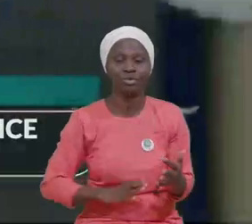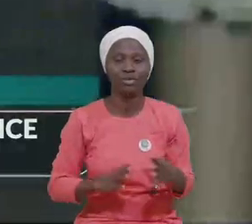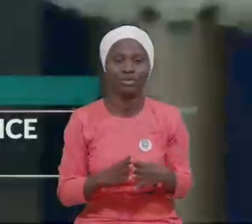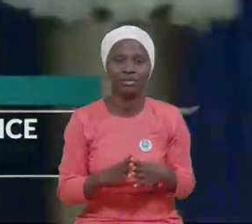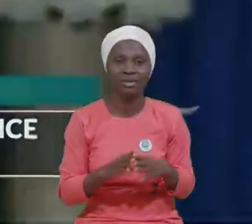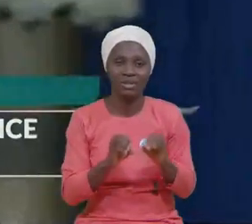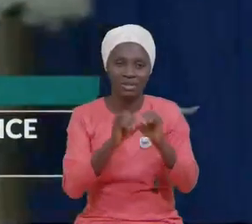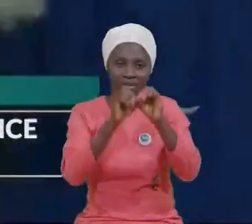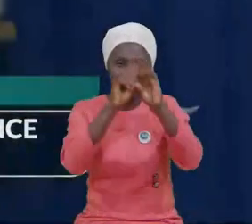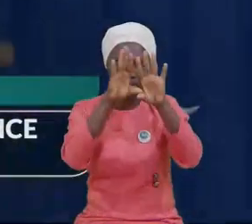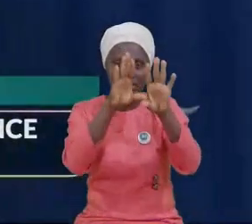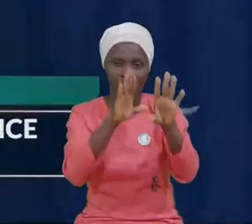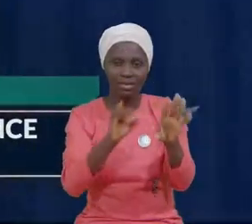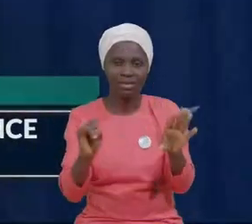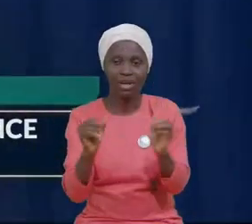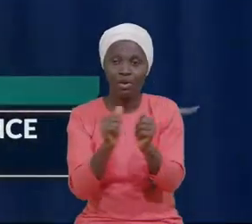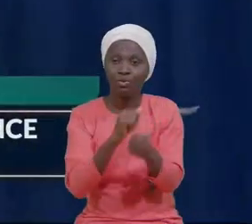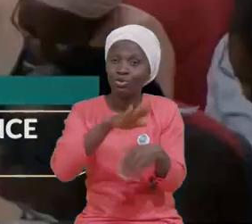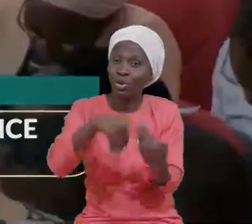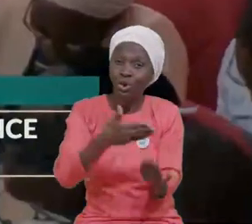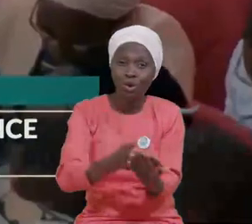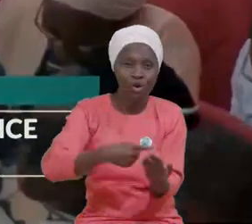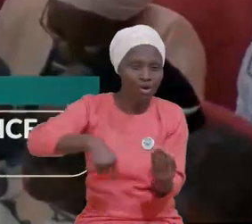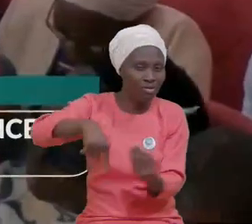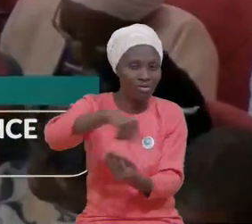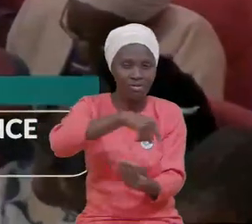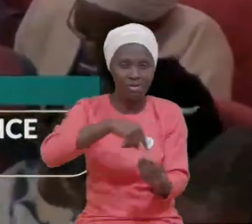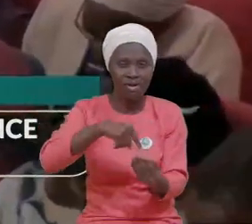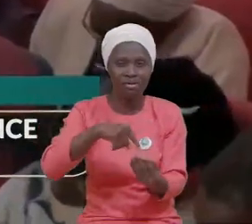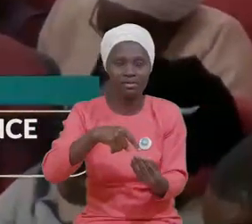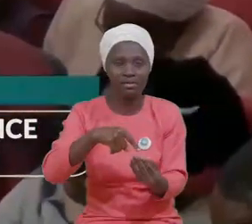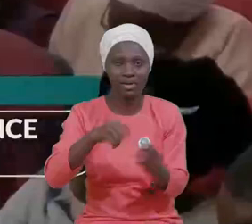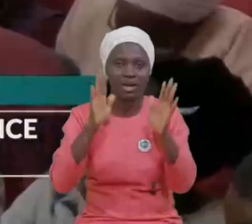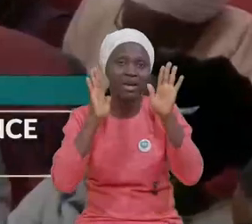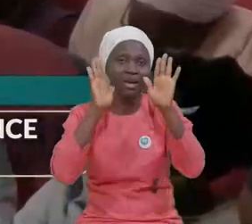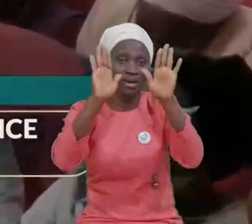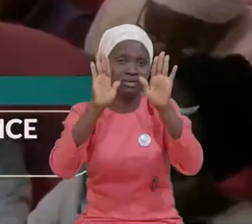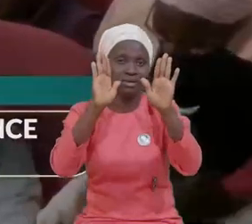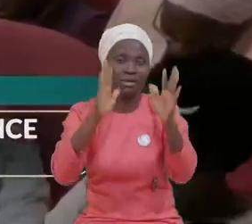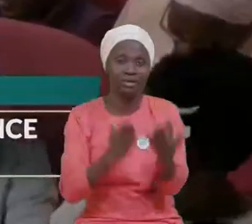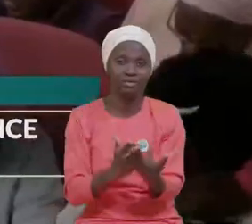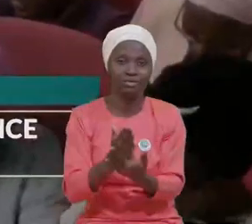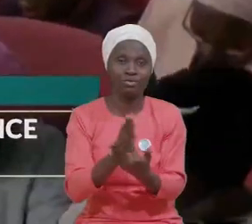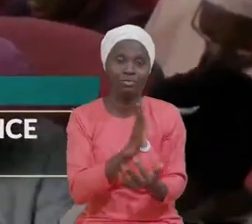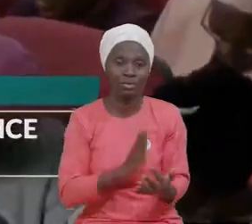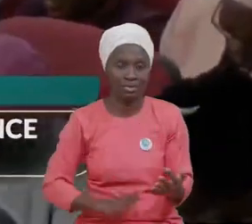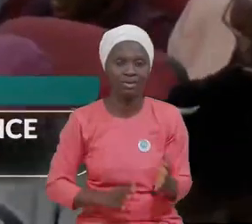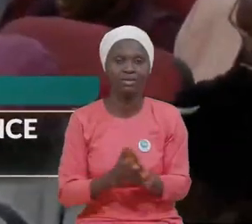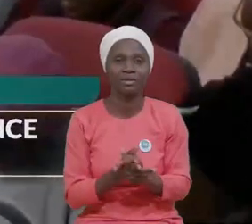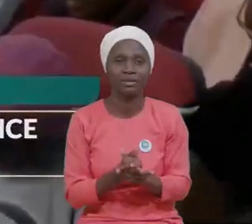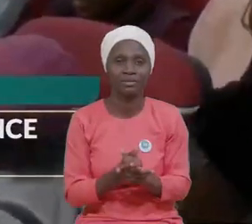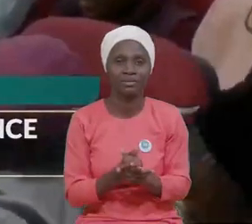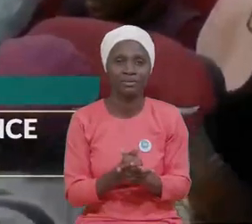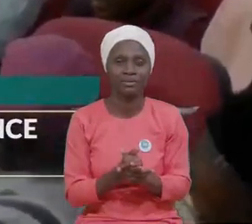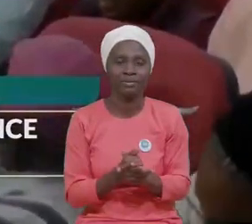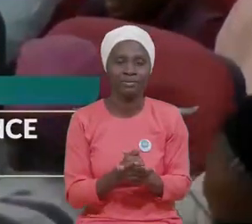Briller avec une excellence complète à travers Christ. Et le message est